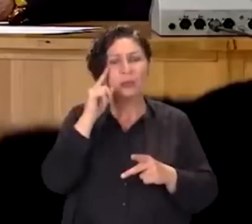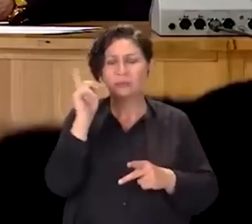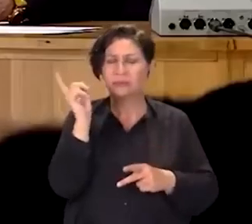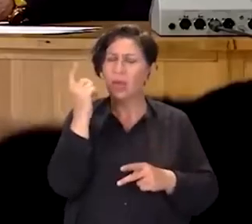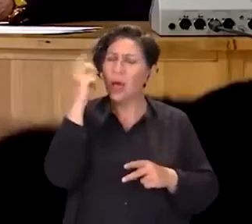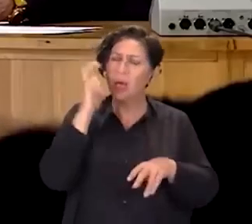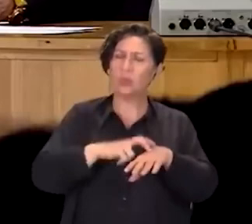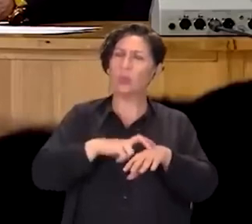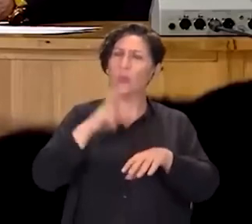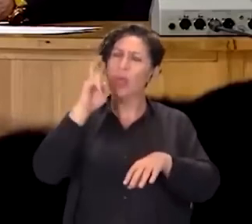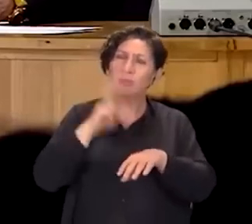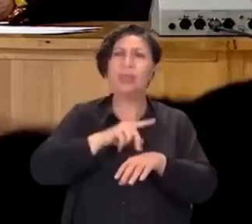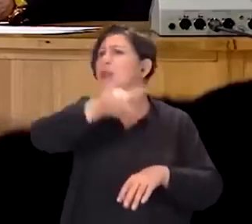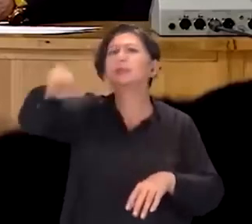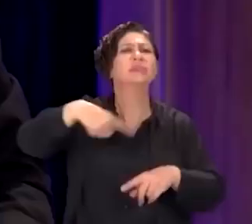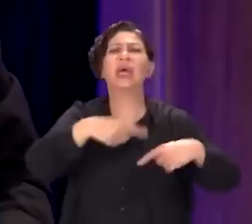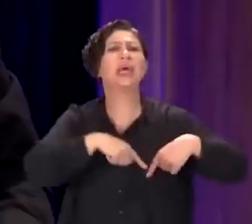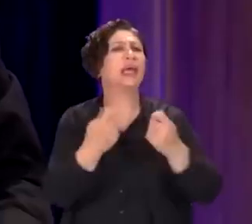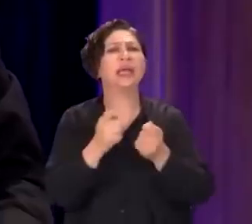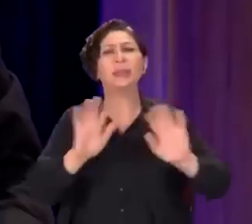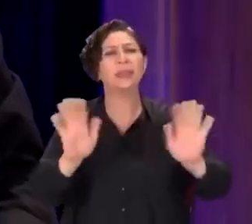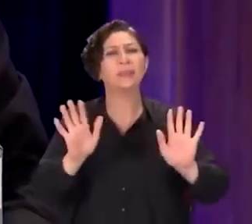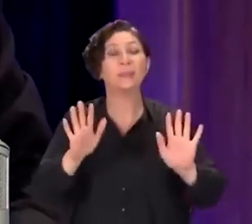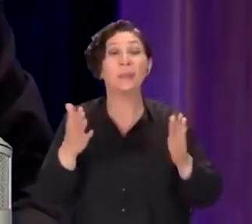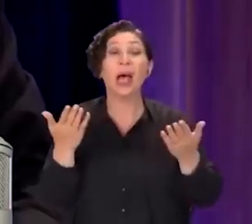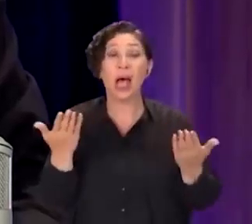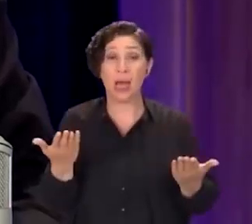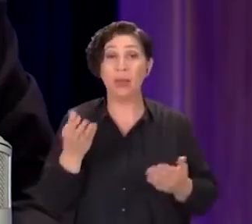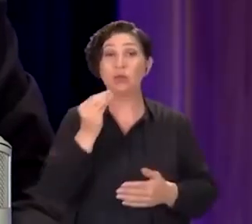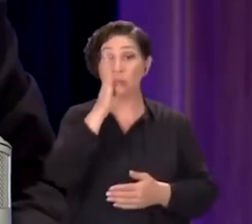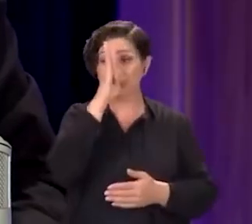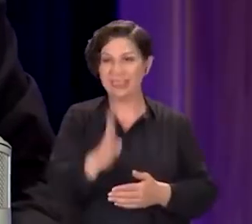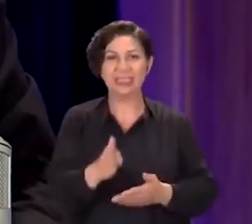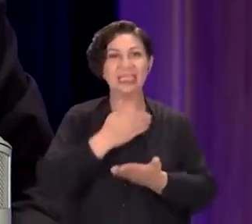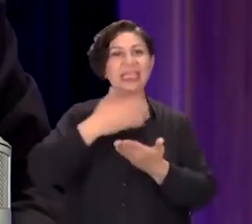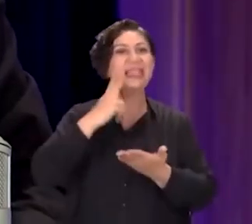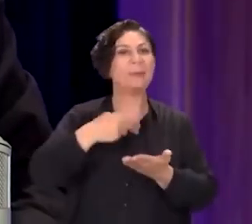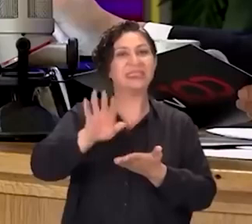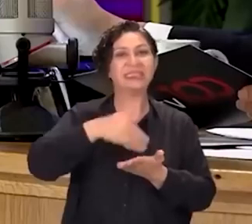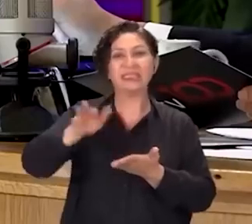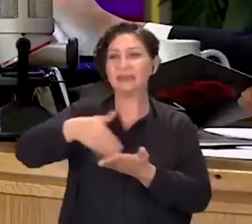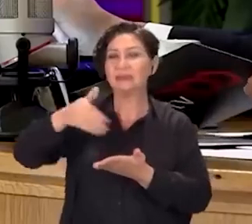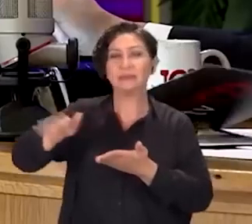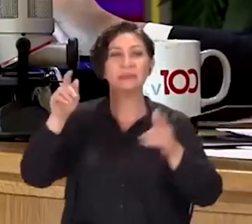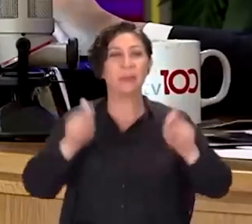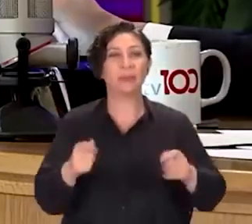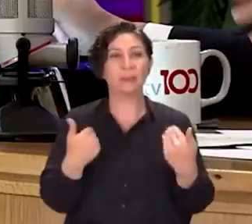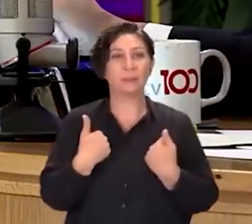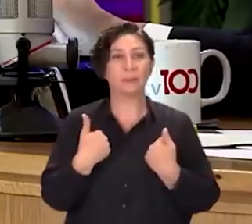geçiyor. Kimseye kırgın değilim ama ciddi temizlik yaptım. Şimdi